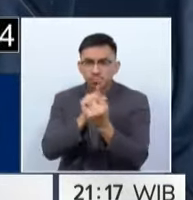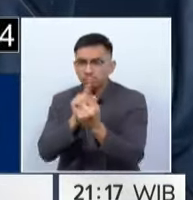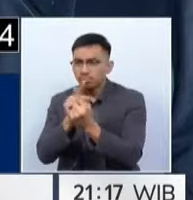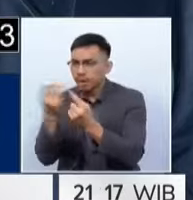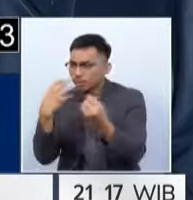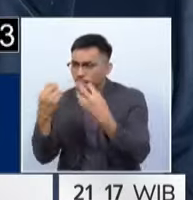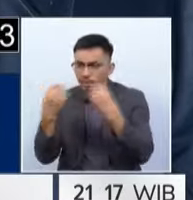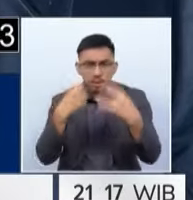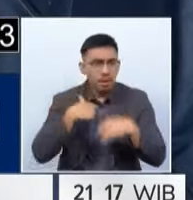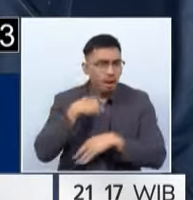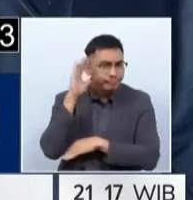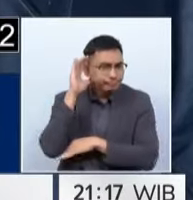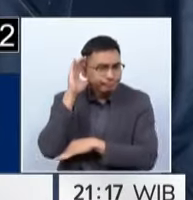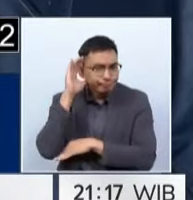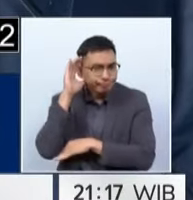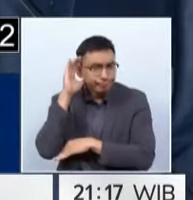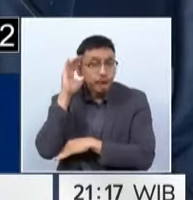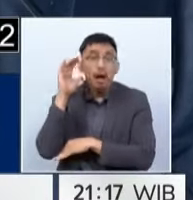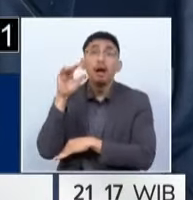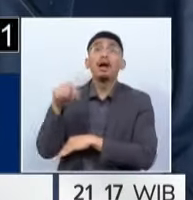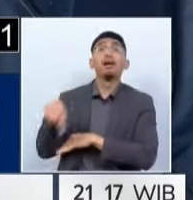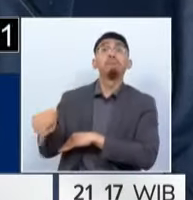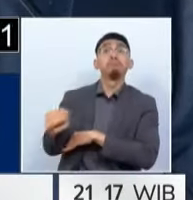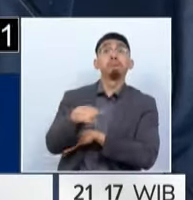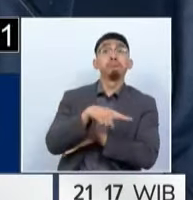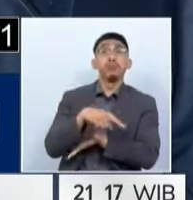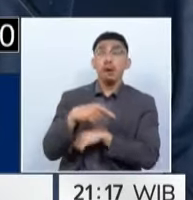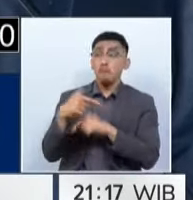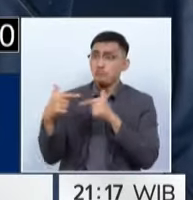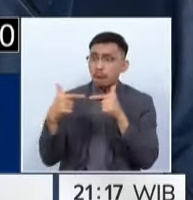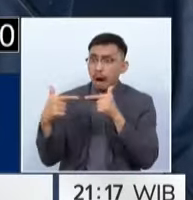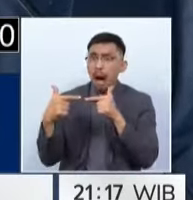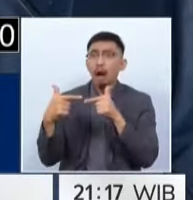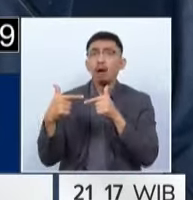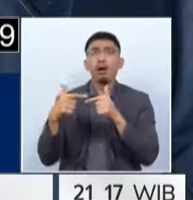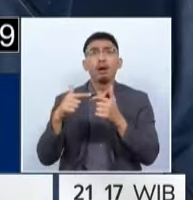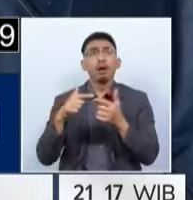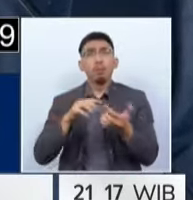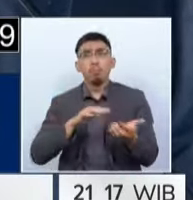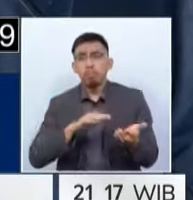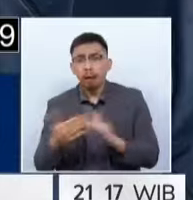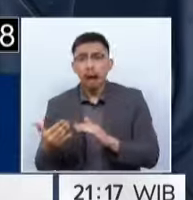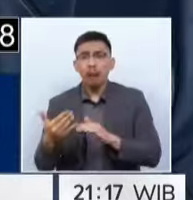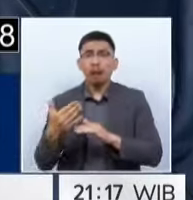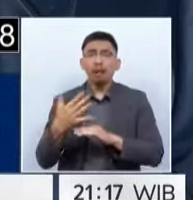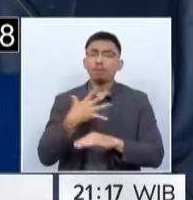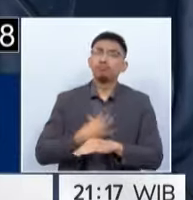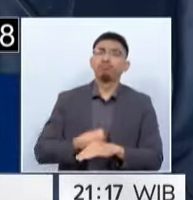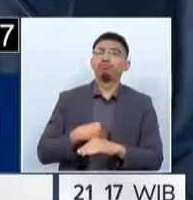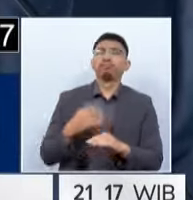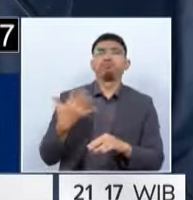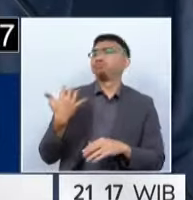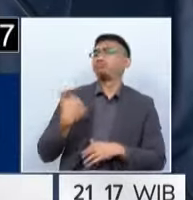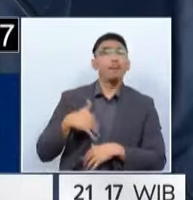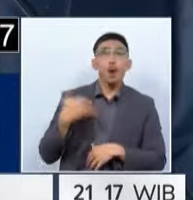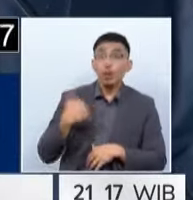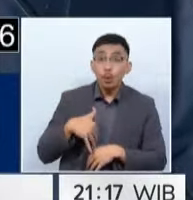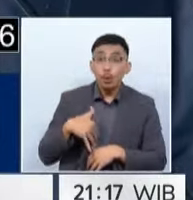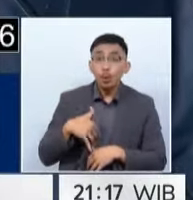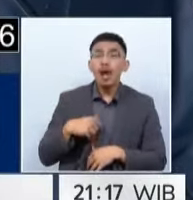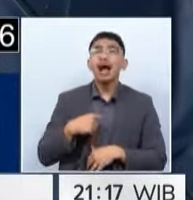mereka mohon maaf bertempur dan mati sia-sia saya tidak rela Maka itulah yang saya Bela maka